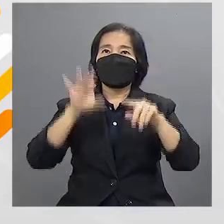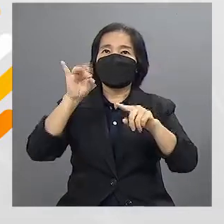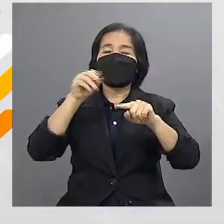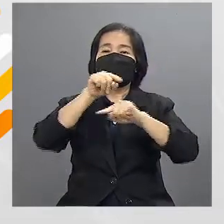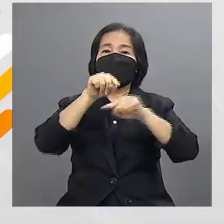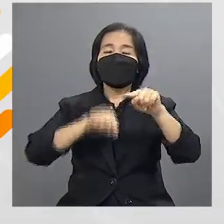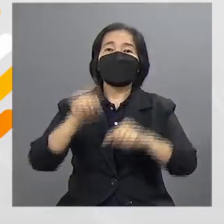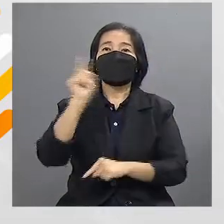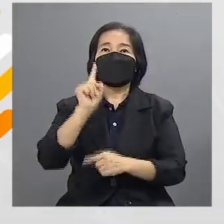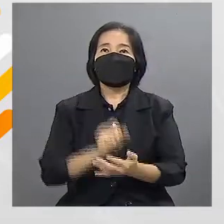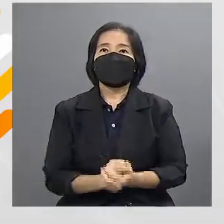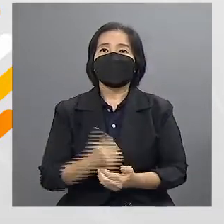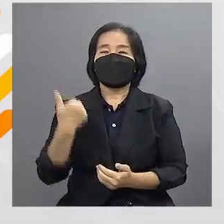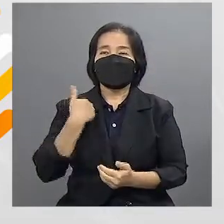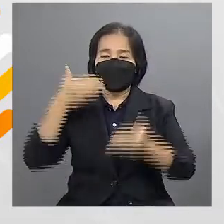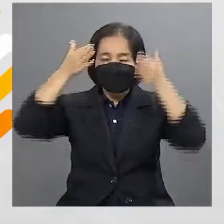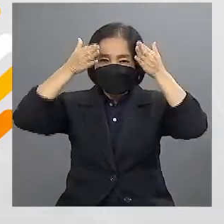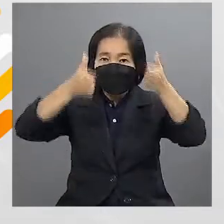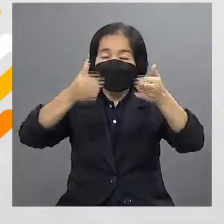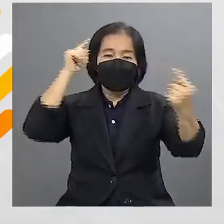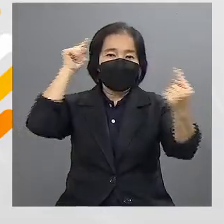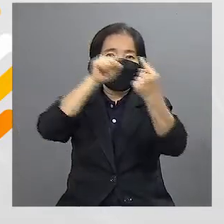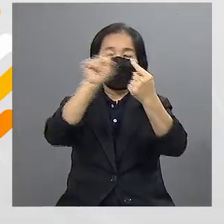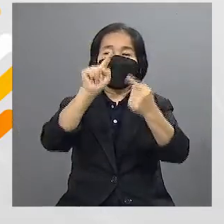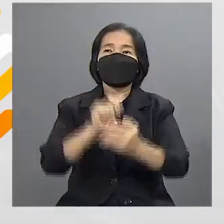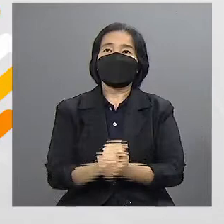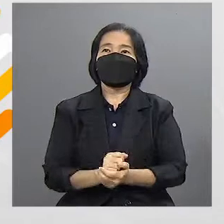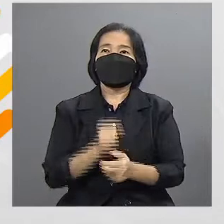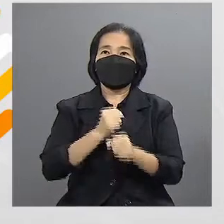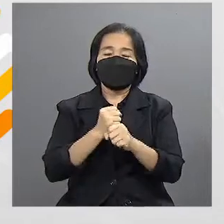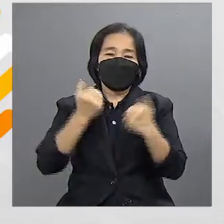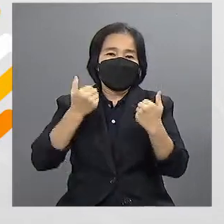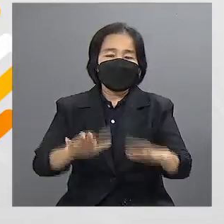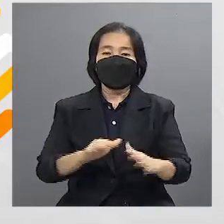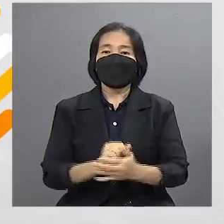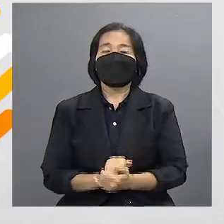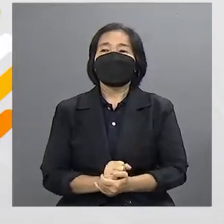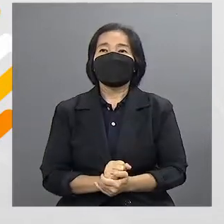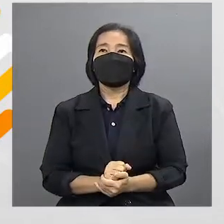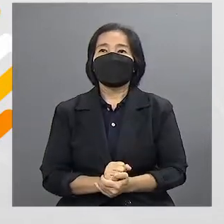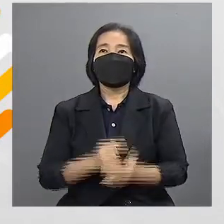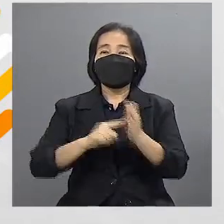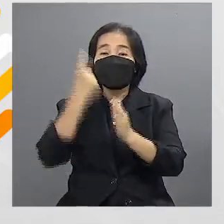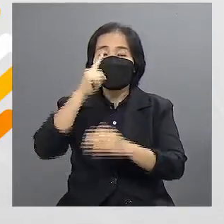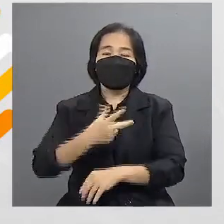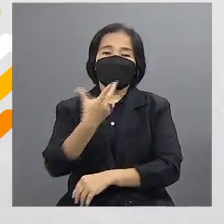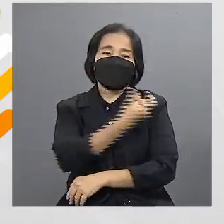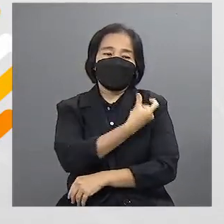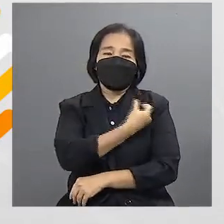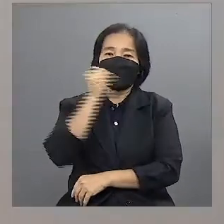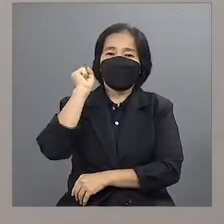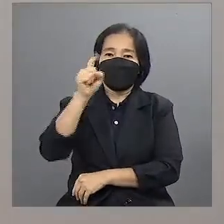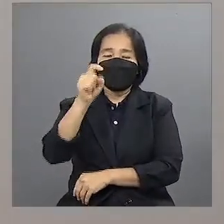การฉินวัซีให lyingซึงน้ภัจุบ urgently